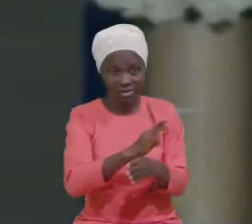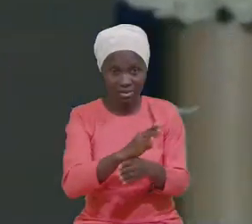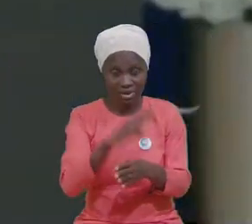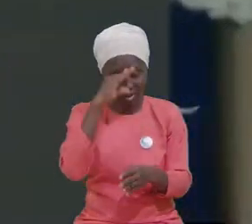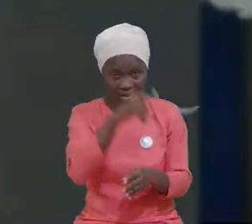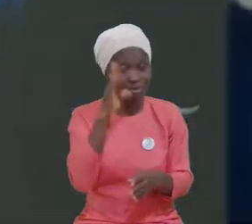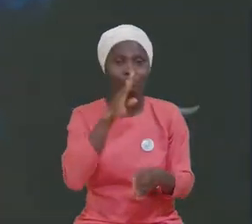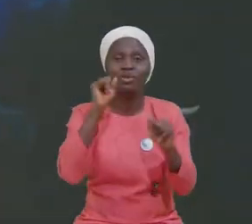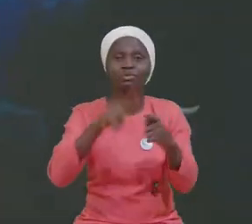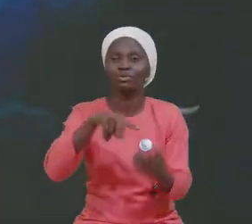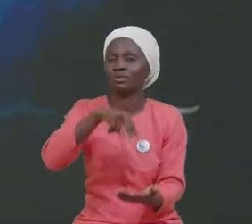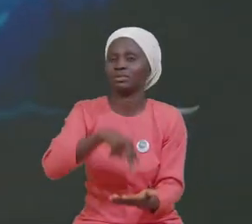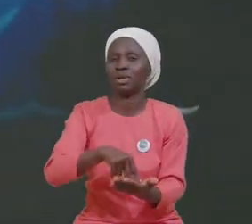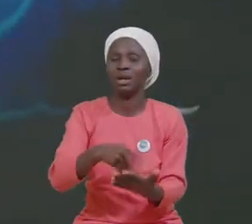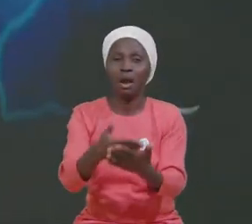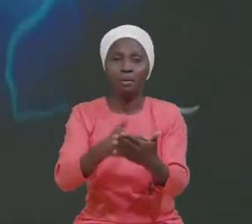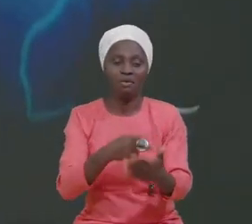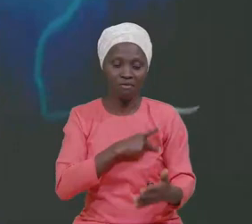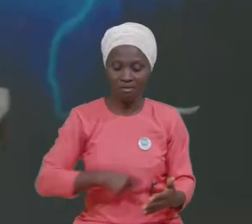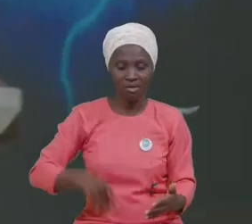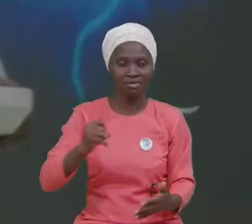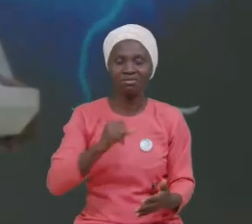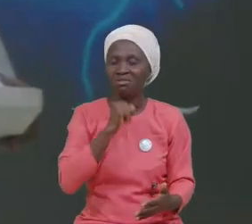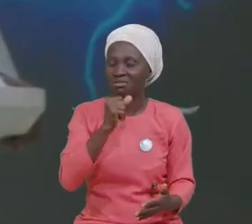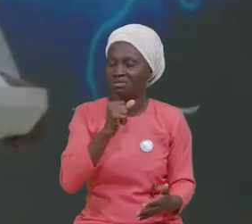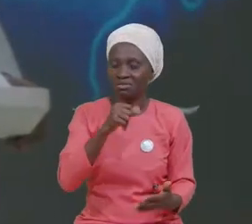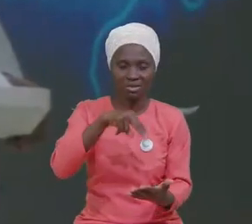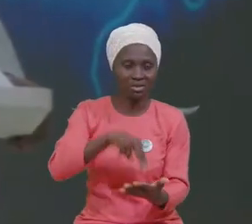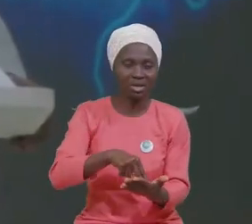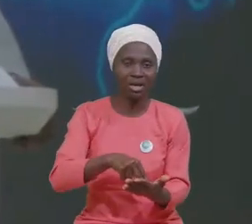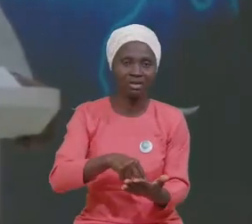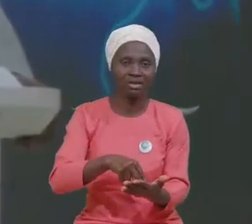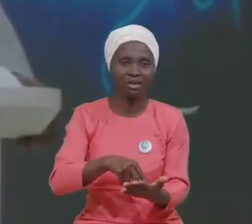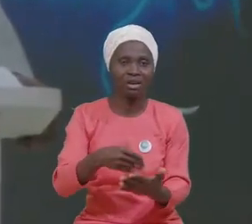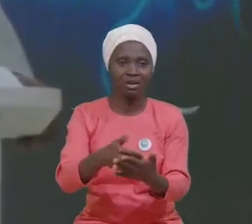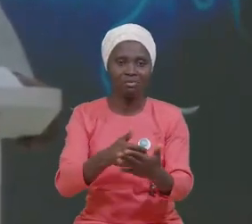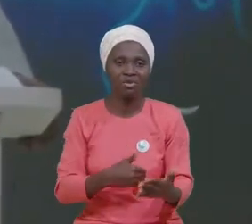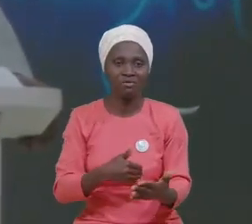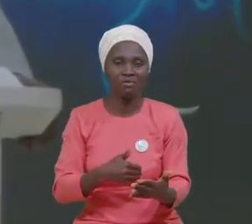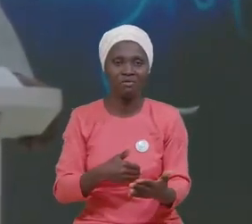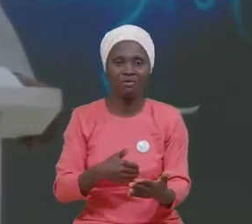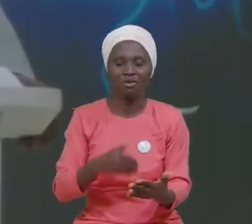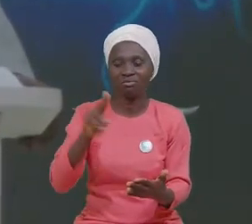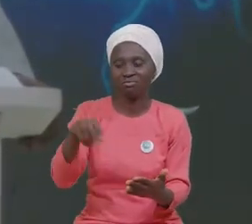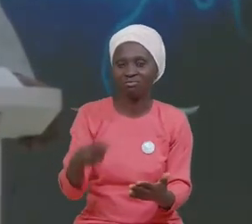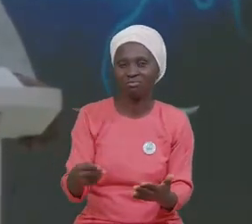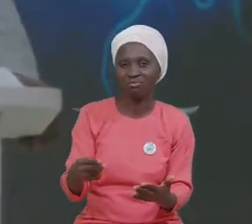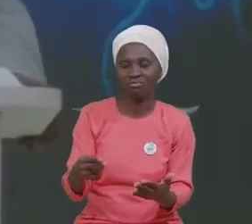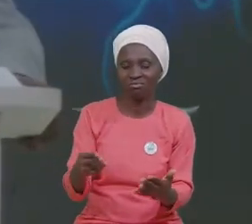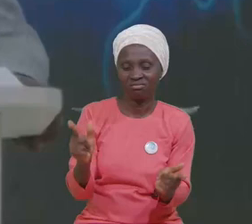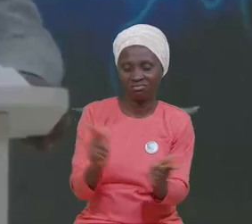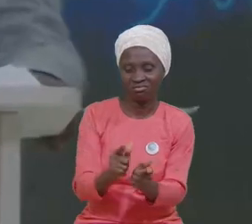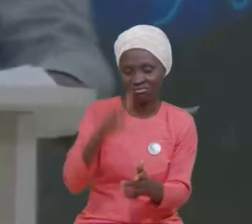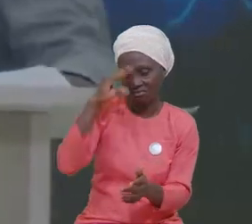tient auprès des rois. Il ne se tient pas auprès des gens obscurs.